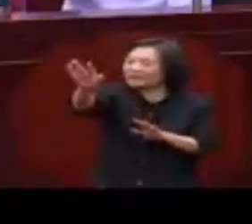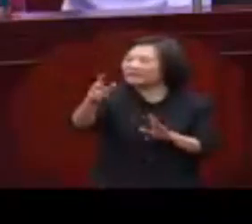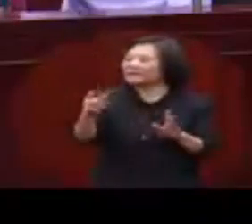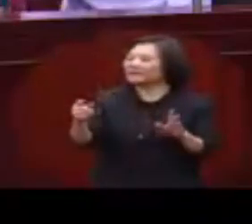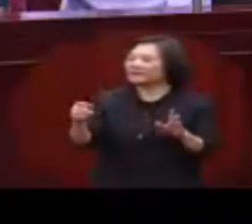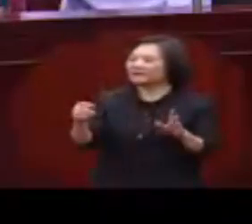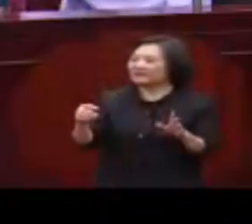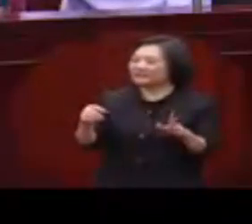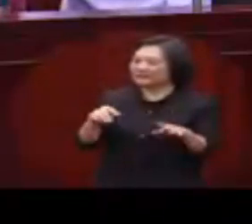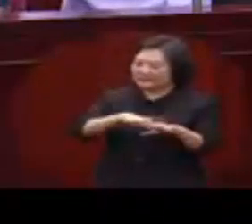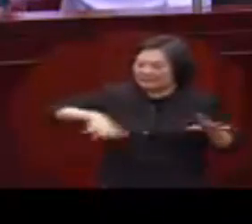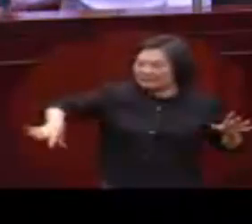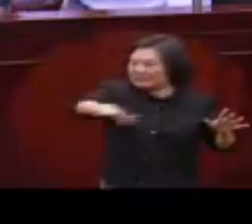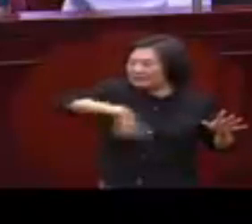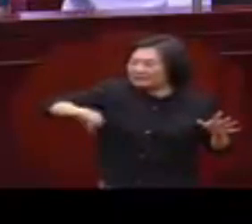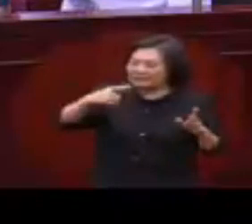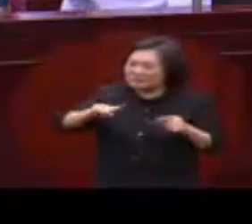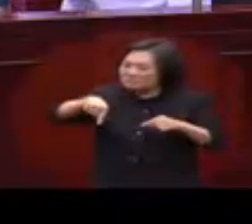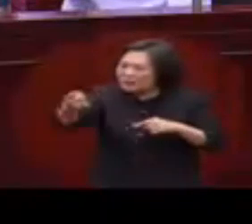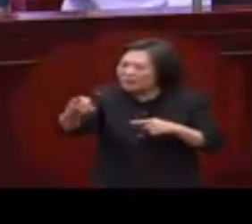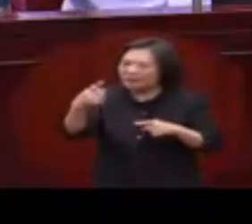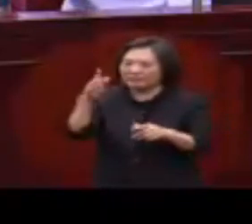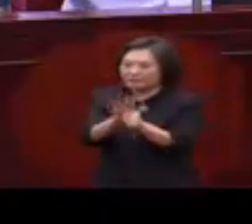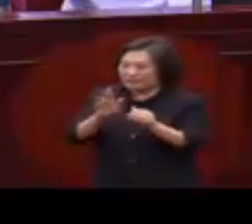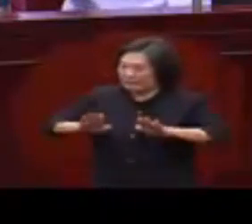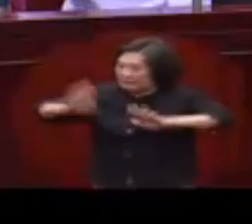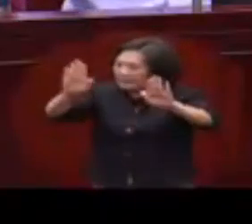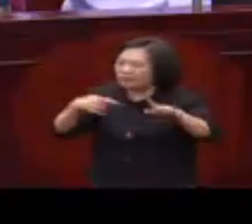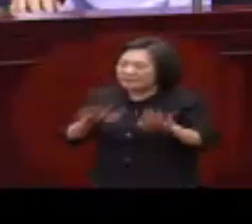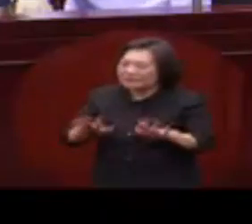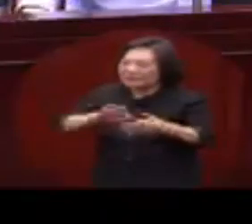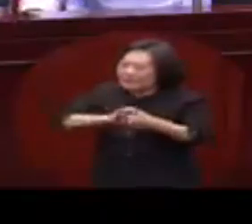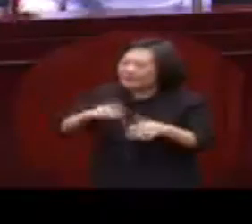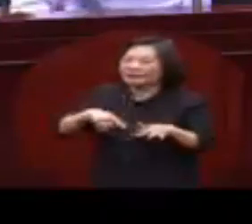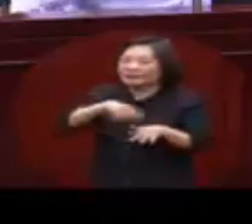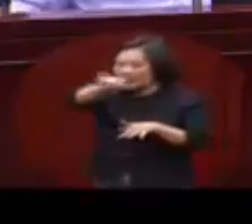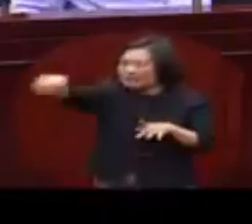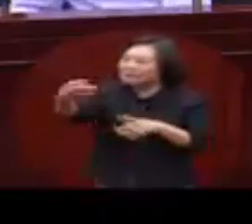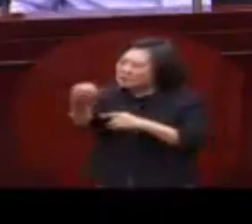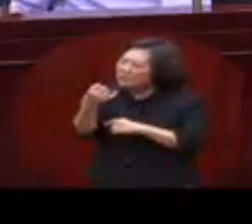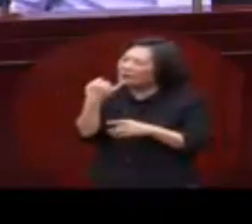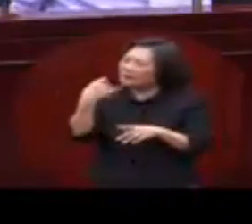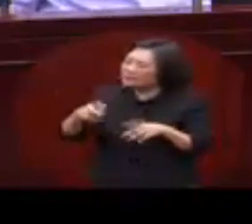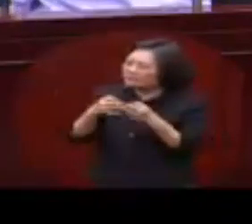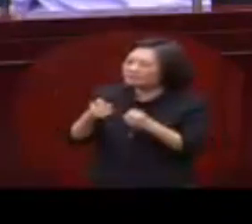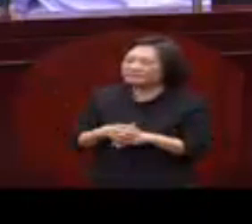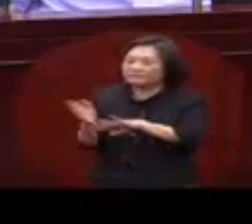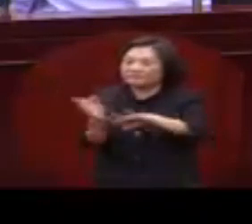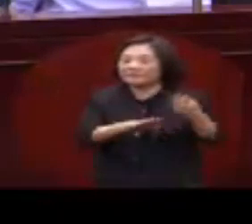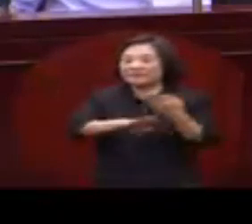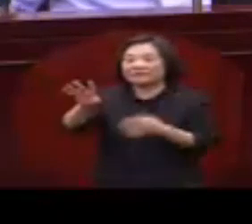个这个地区的下一步的发展，现在还没有定论，这个需要大家可以再讨论。孟家哈，